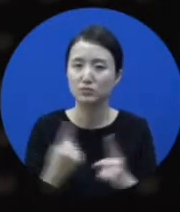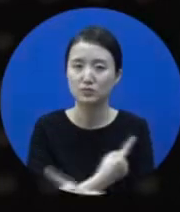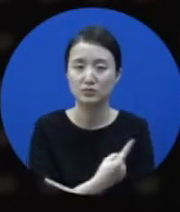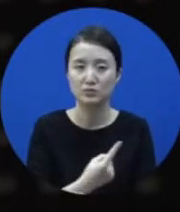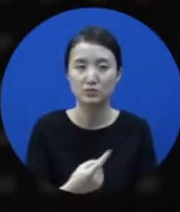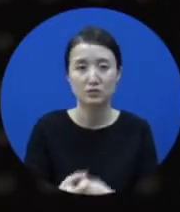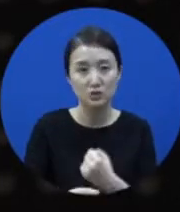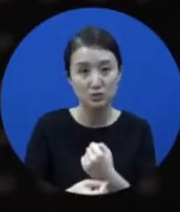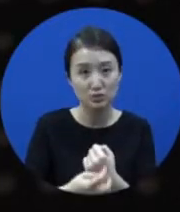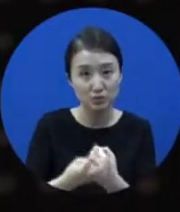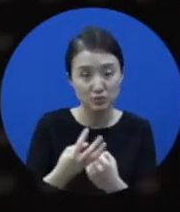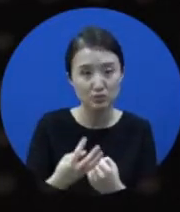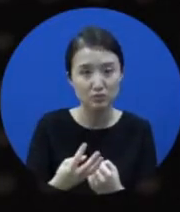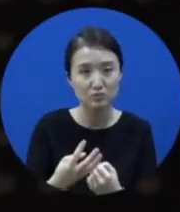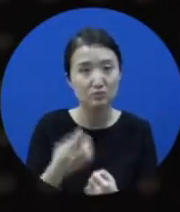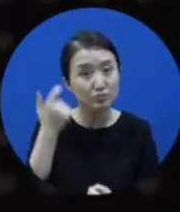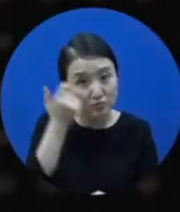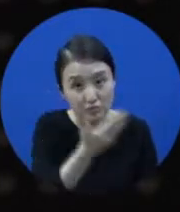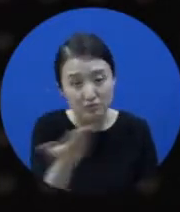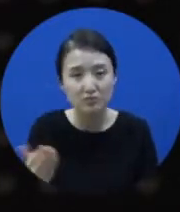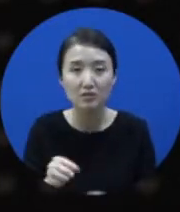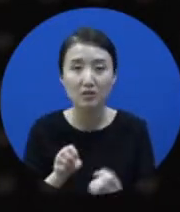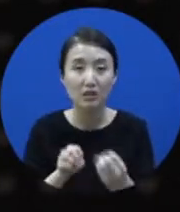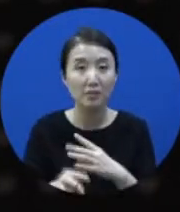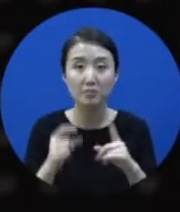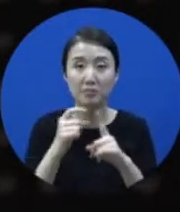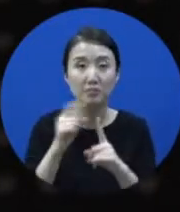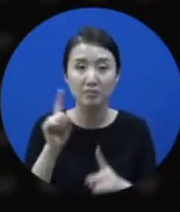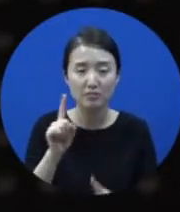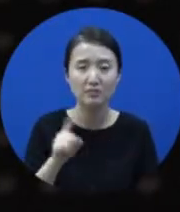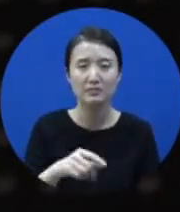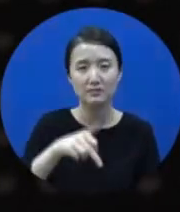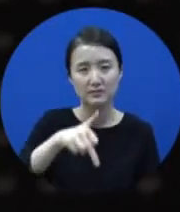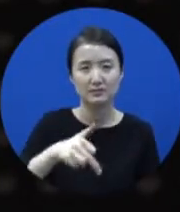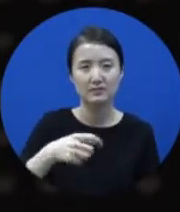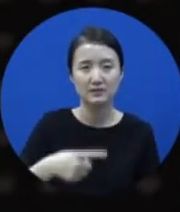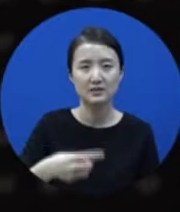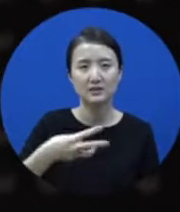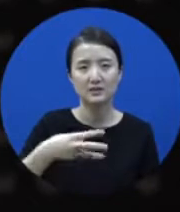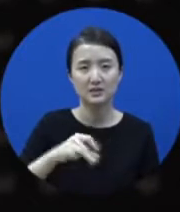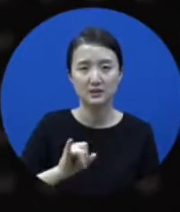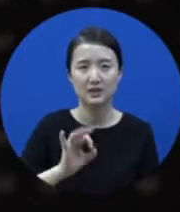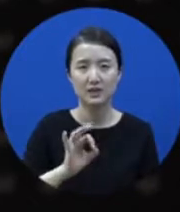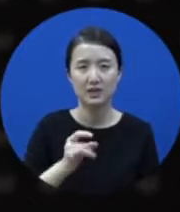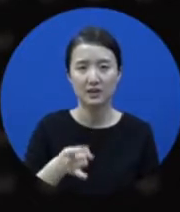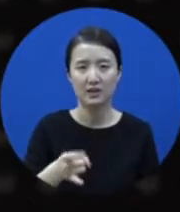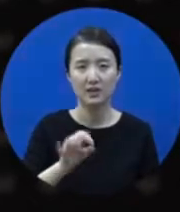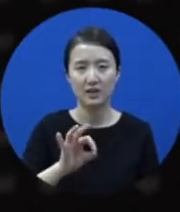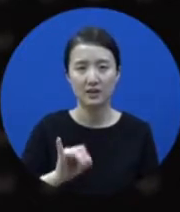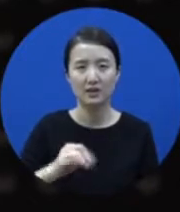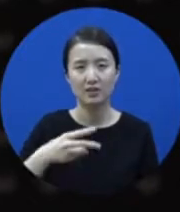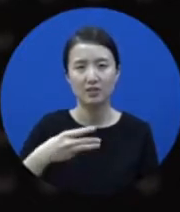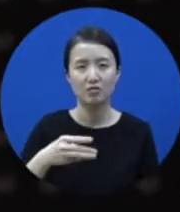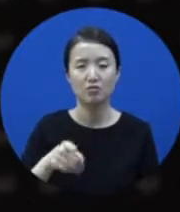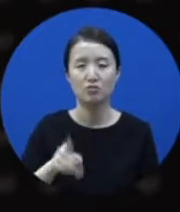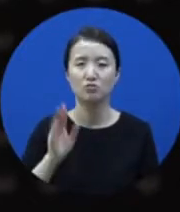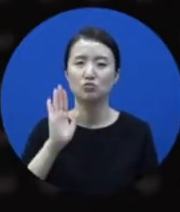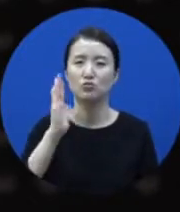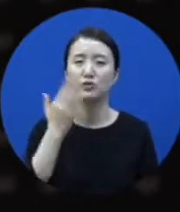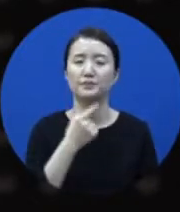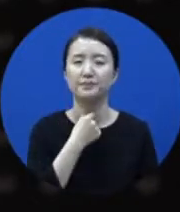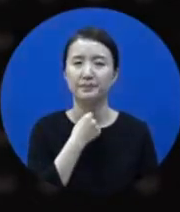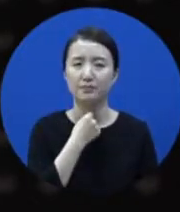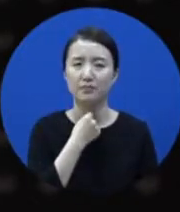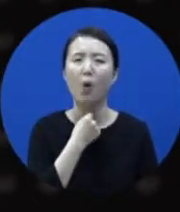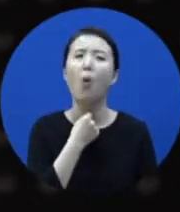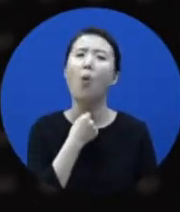애들까지도 크리에이터가 되고 싶습니다라는 바로 이게 이 세대가 얼마나 빨리 변화하고 있는지를 알 수가